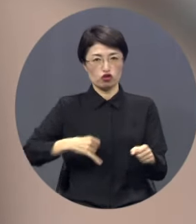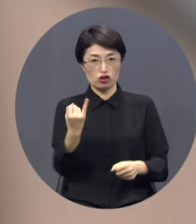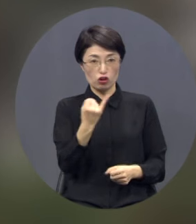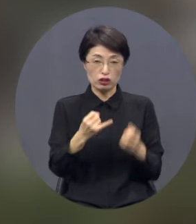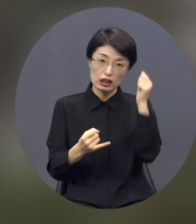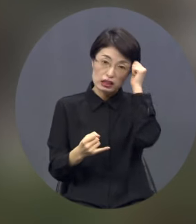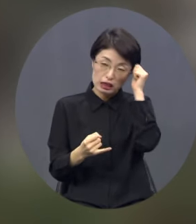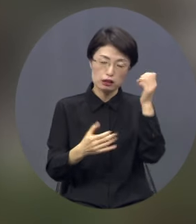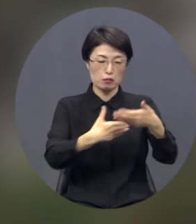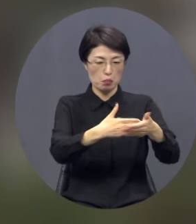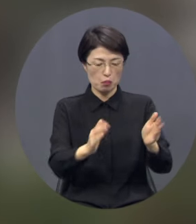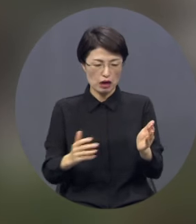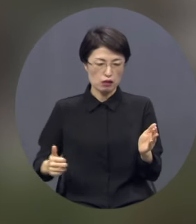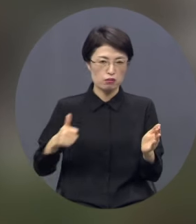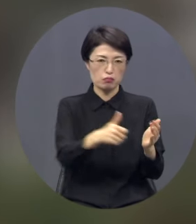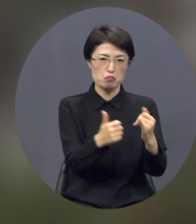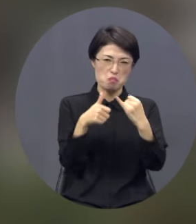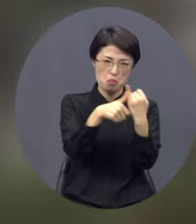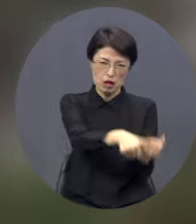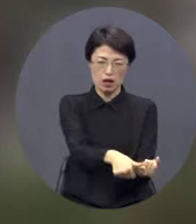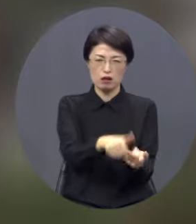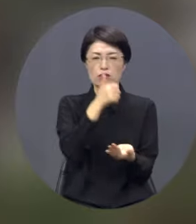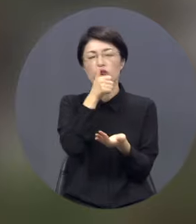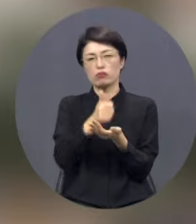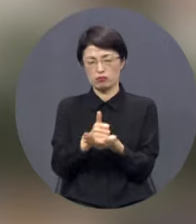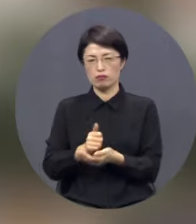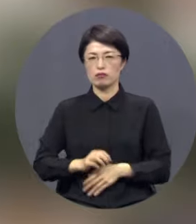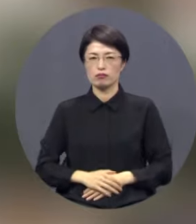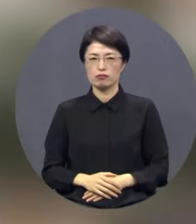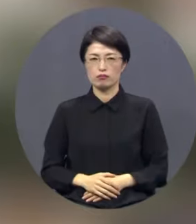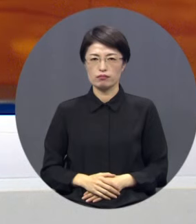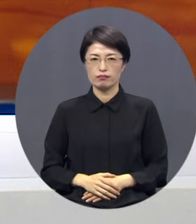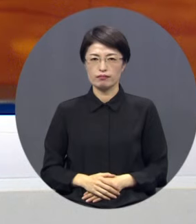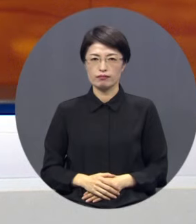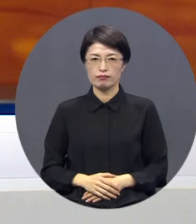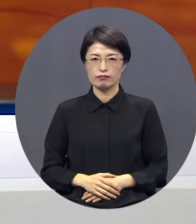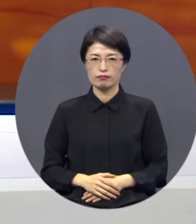들어가 성폭행한 혐의를 받고 있습니다.